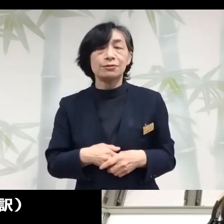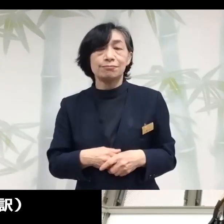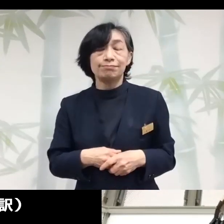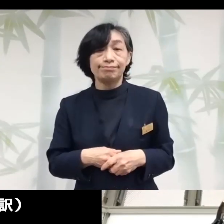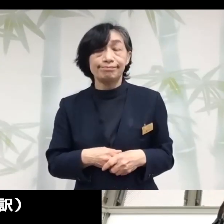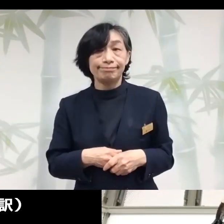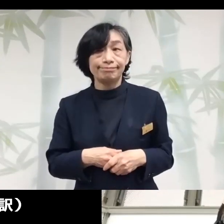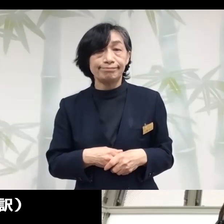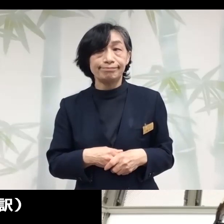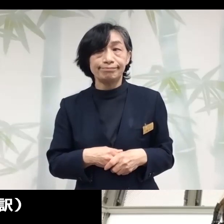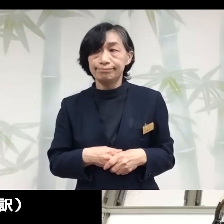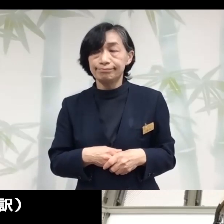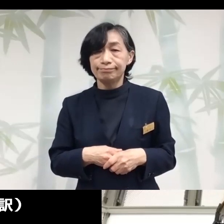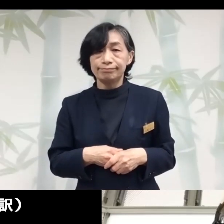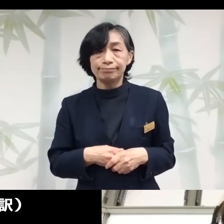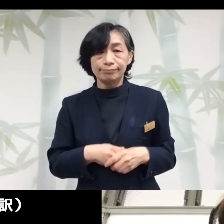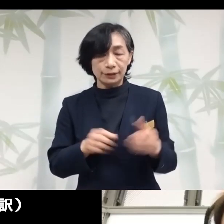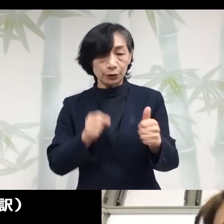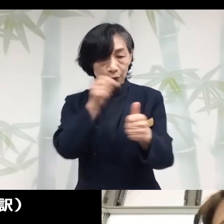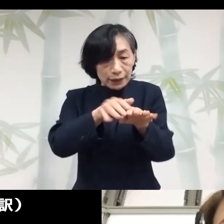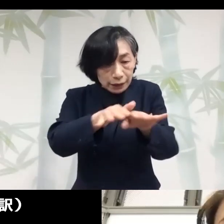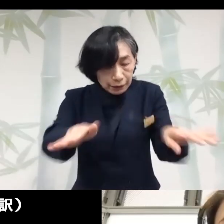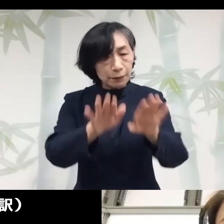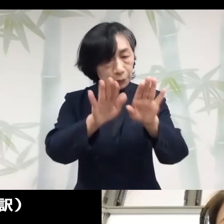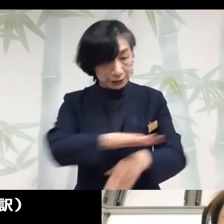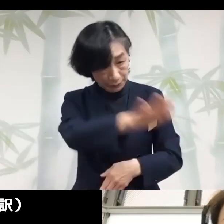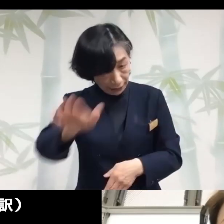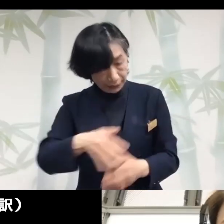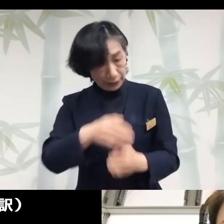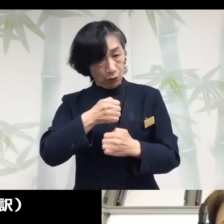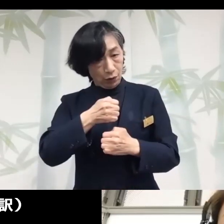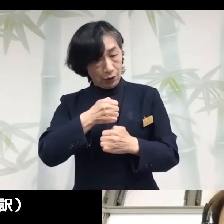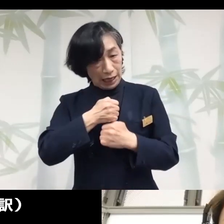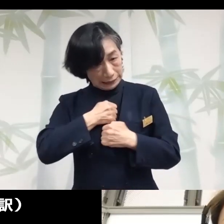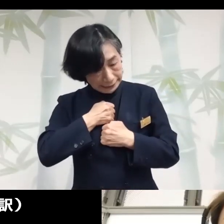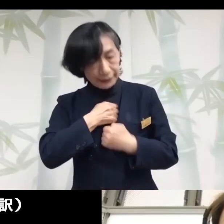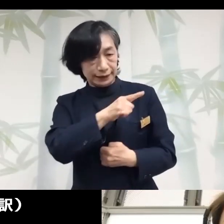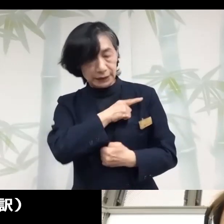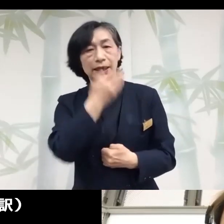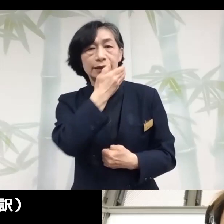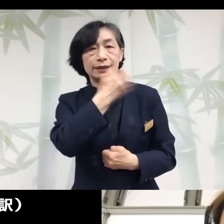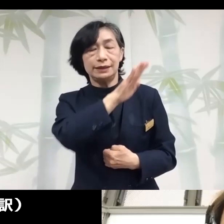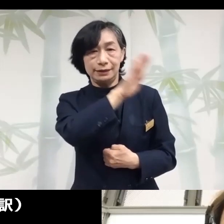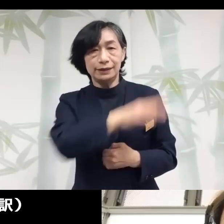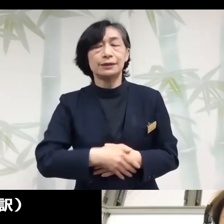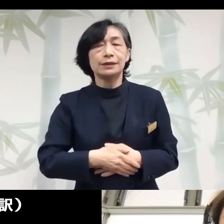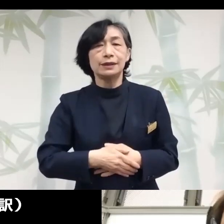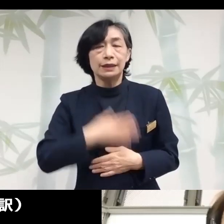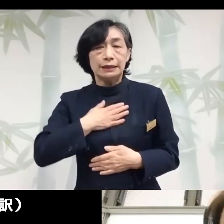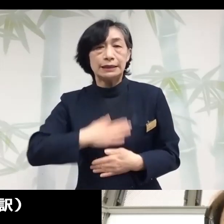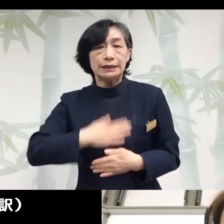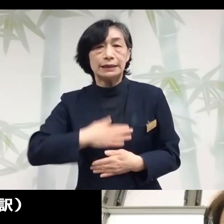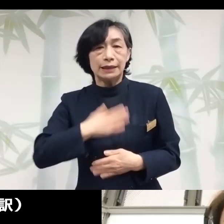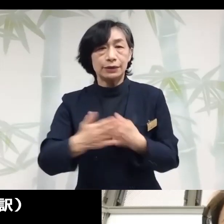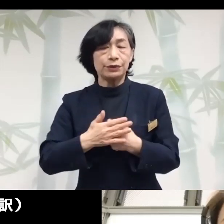やはり感染拡大防止、皆さんの安全がね、何よりも大事ですからね。 ですね。あ と皆さんの理解と協力必要です